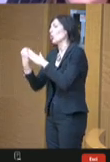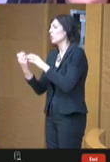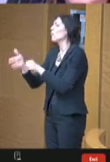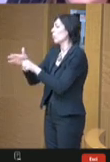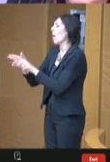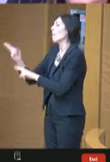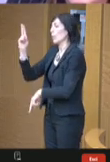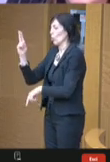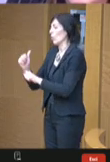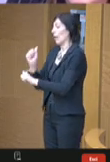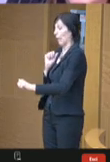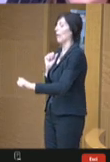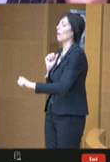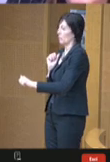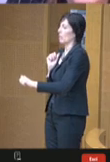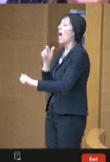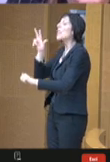all'anno precedente, pari a